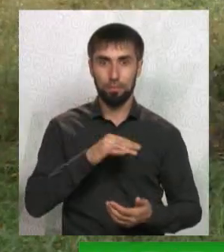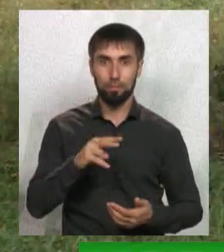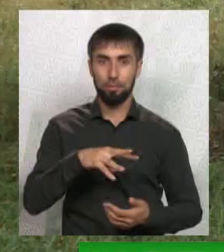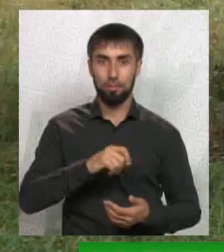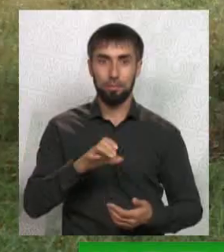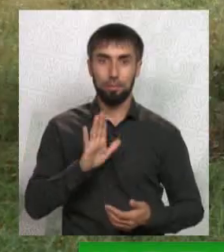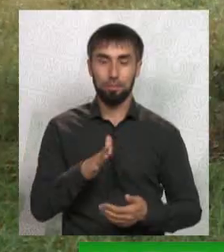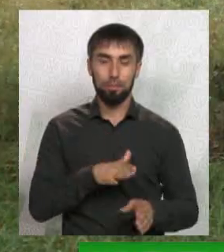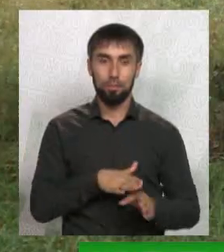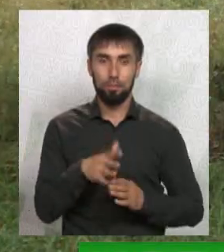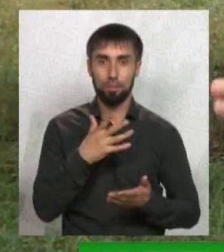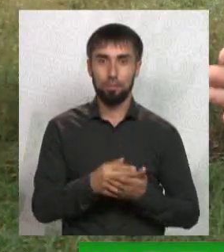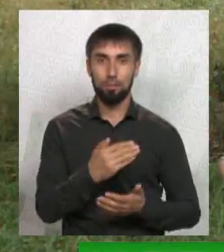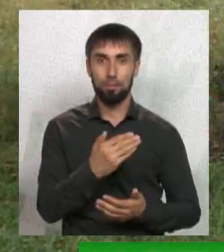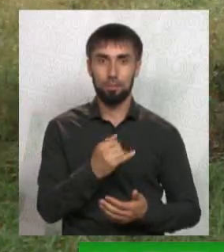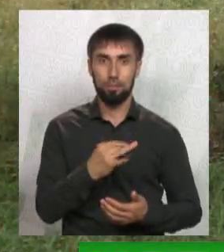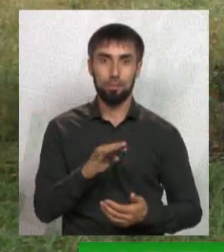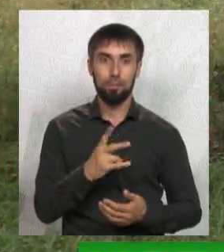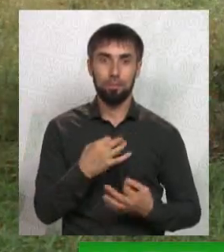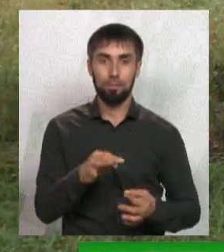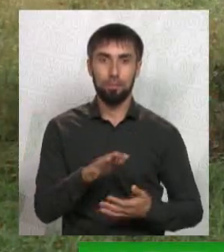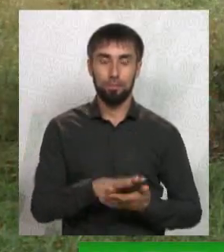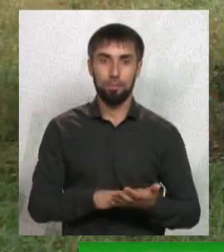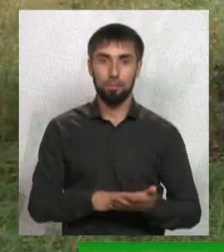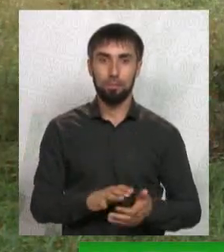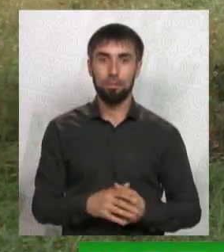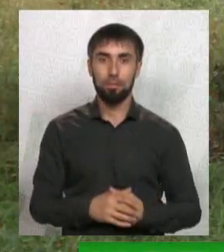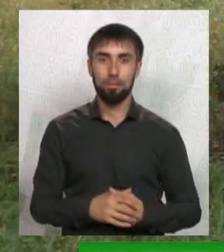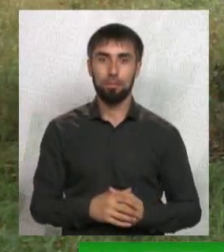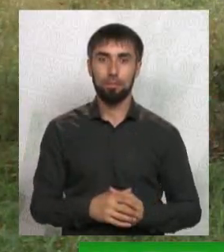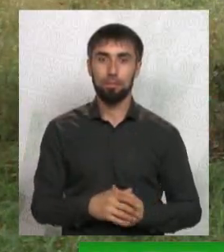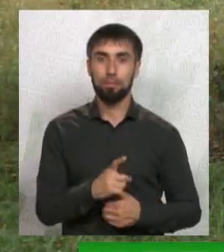будет исполнять свои функции и не допускать в дальнейшем заторов.